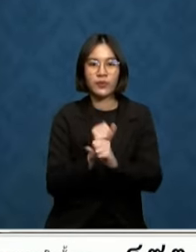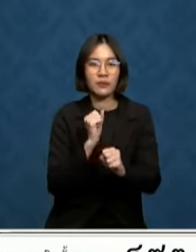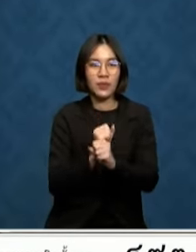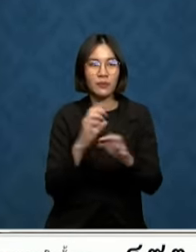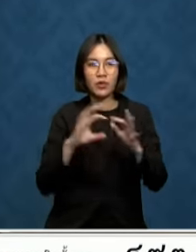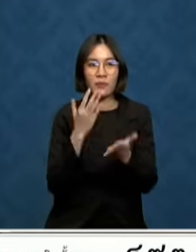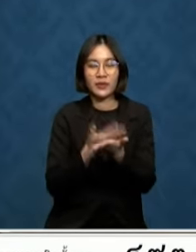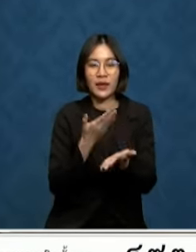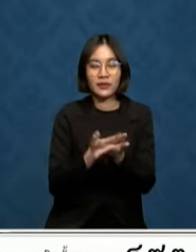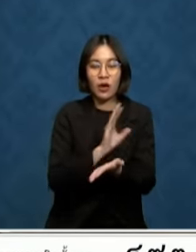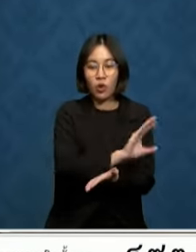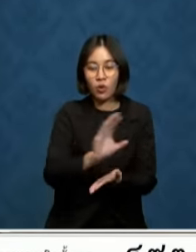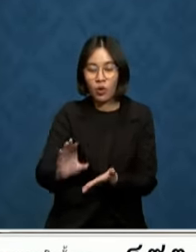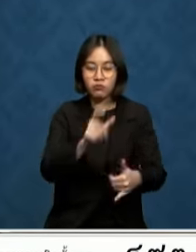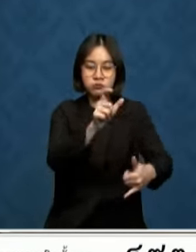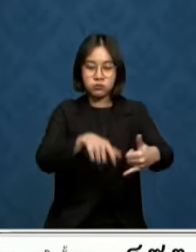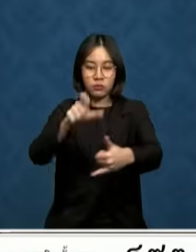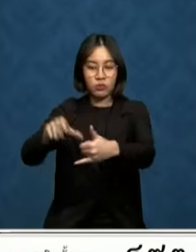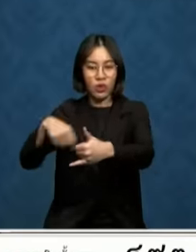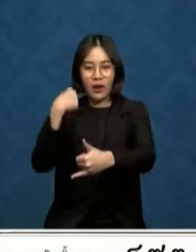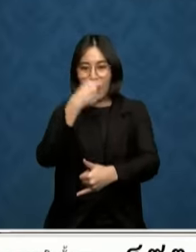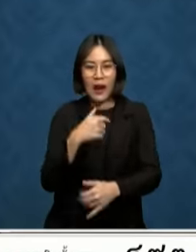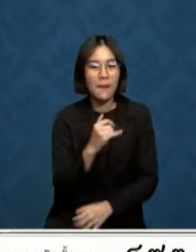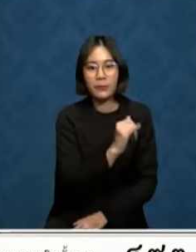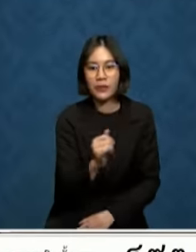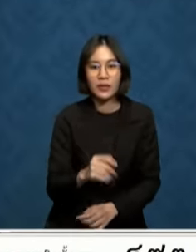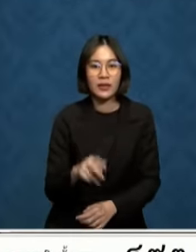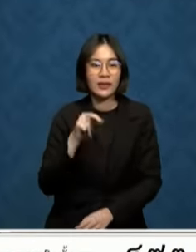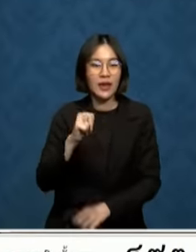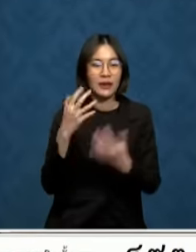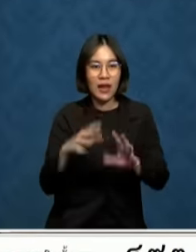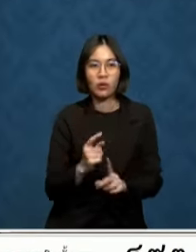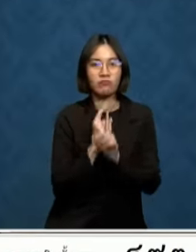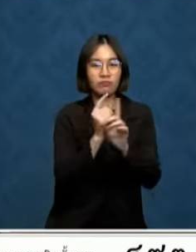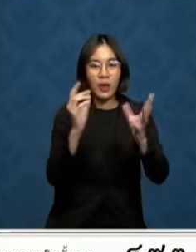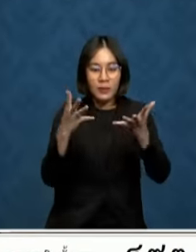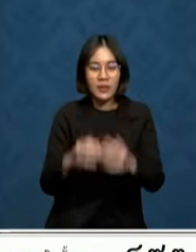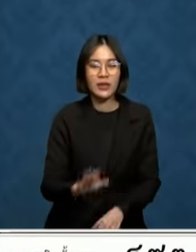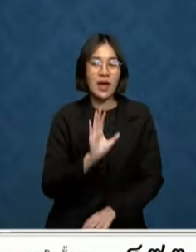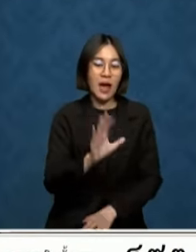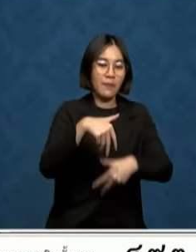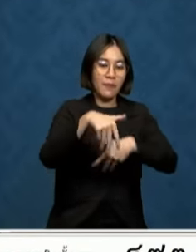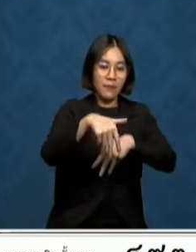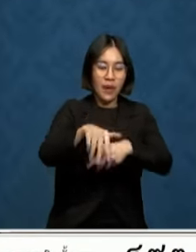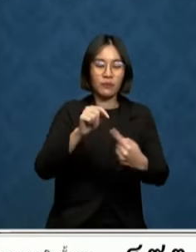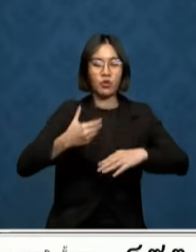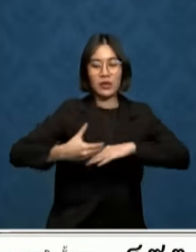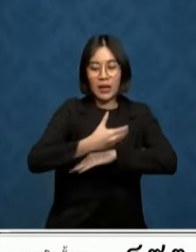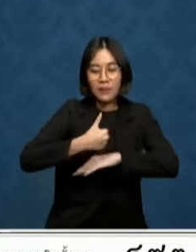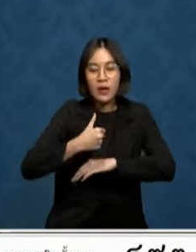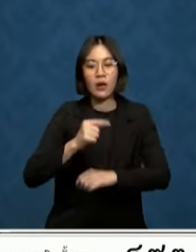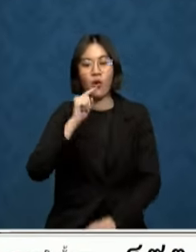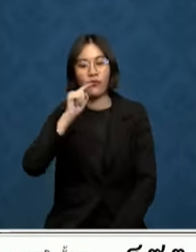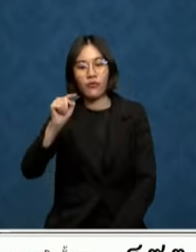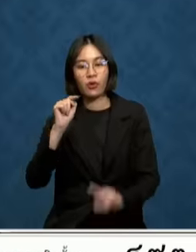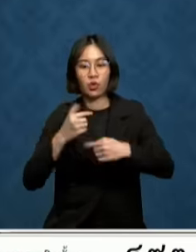กรม ทางการเงินของบุคคลที่ไม่ไปรายงานตัวตามที่กำหนดการห้ามชุมนมทางการเมืองการดำเนินค